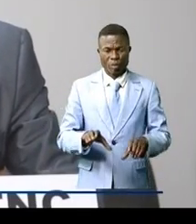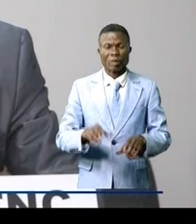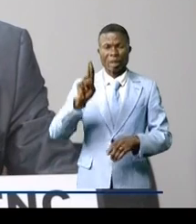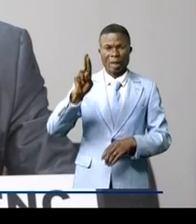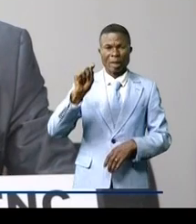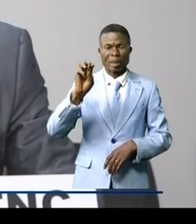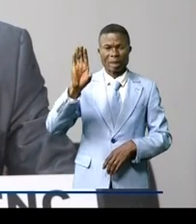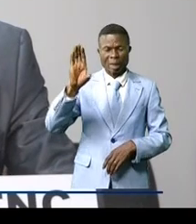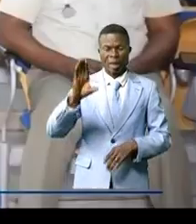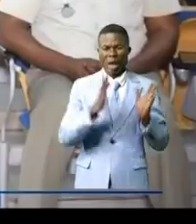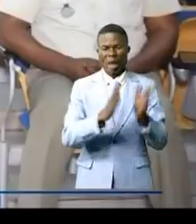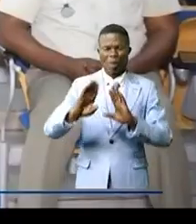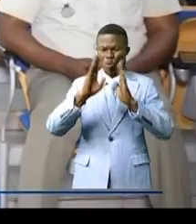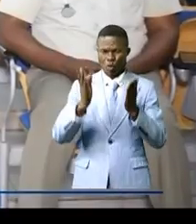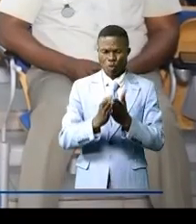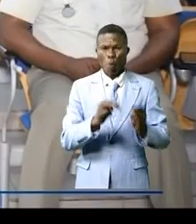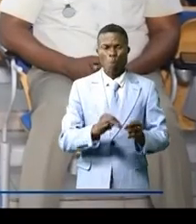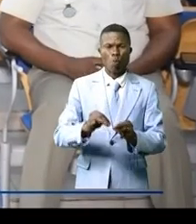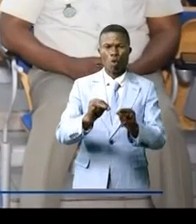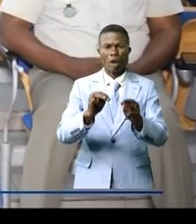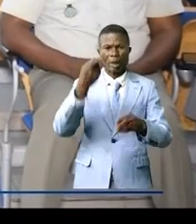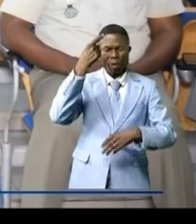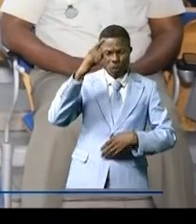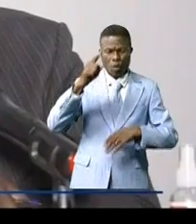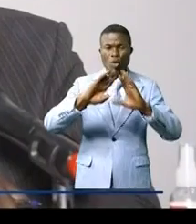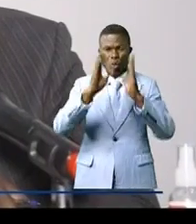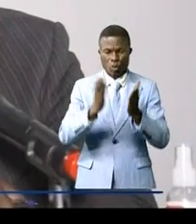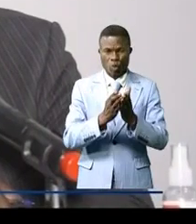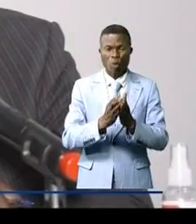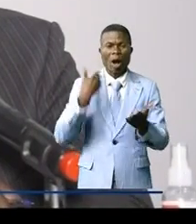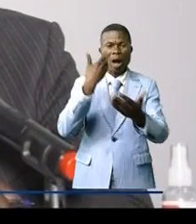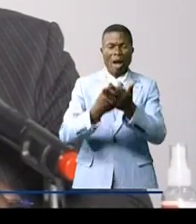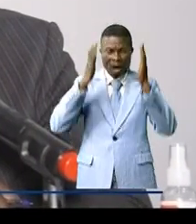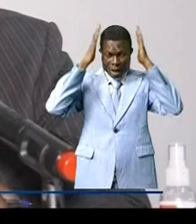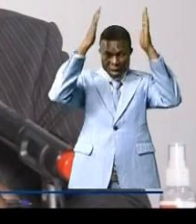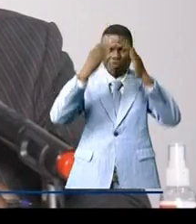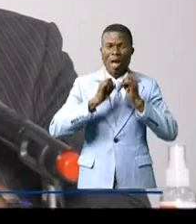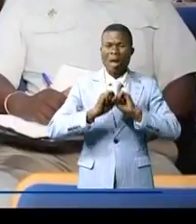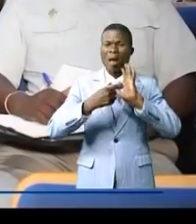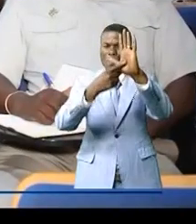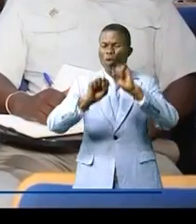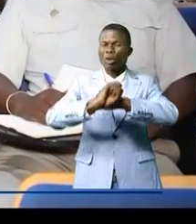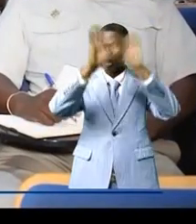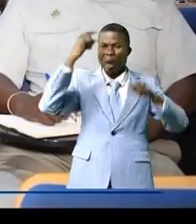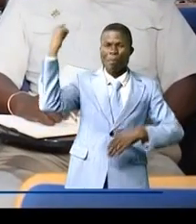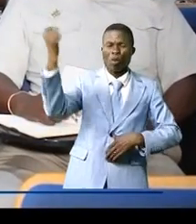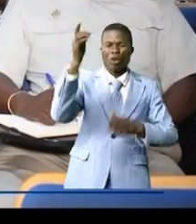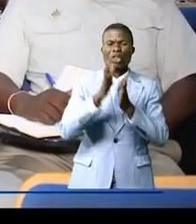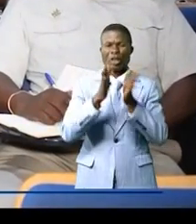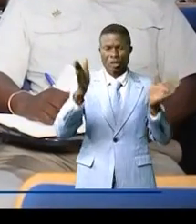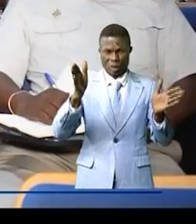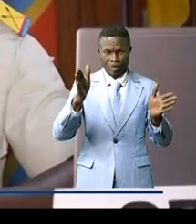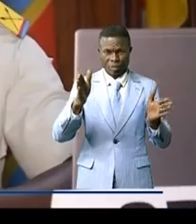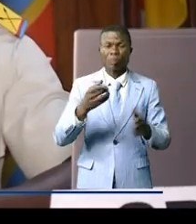déjà pris toutes les dispositions pour que cet événement soit diffusé à travers le monde,